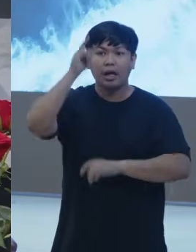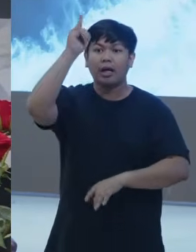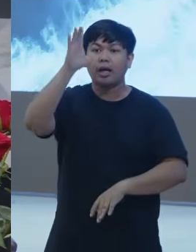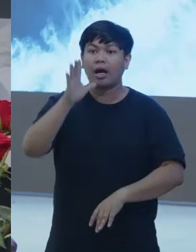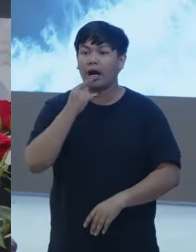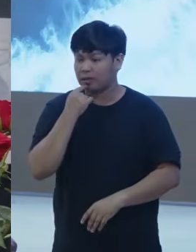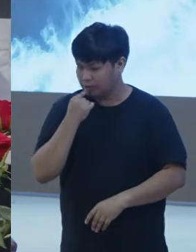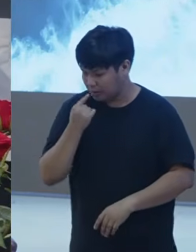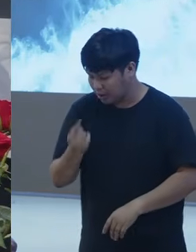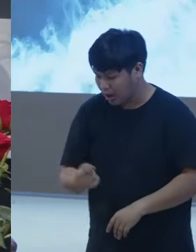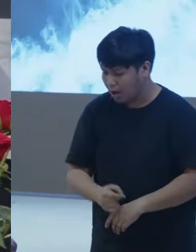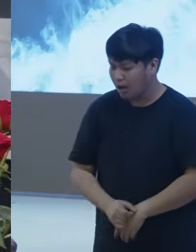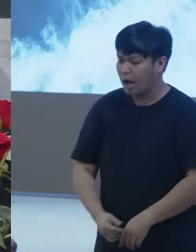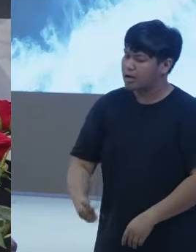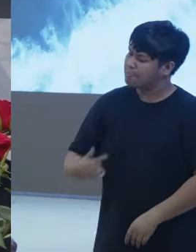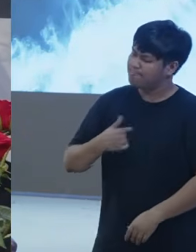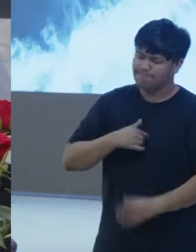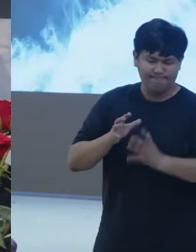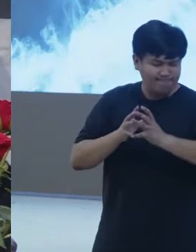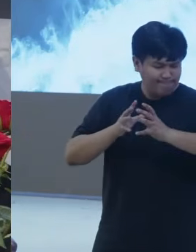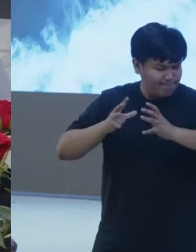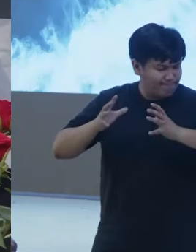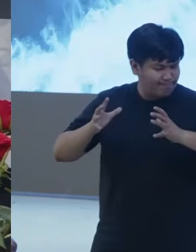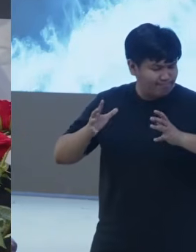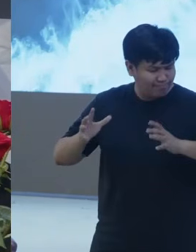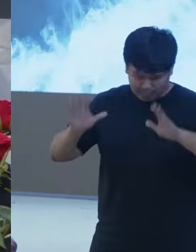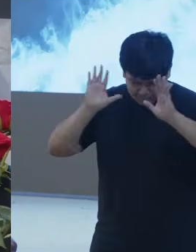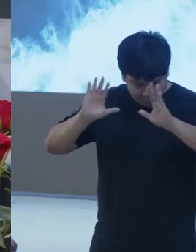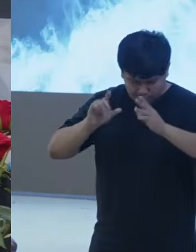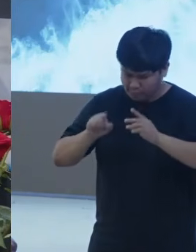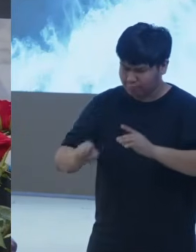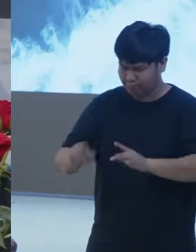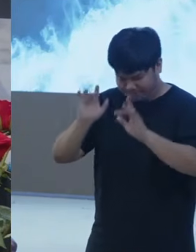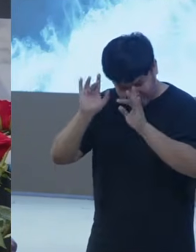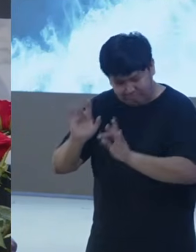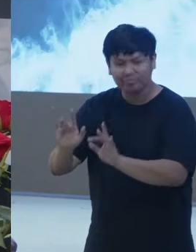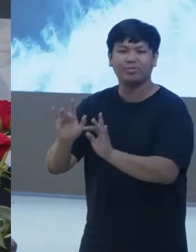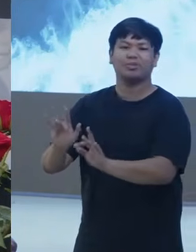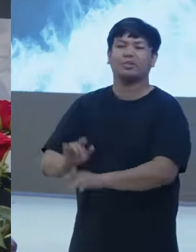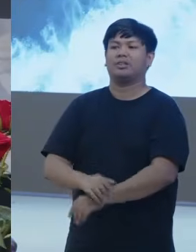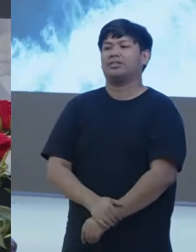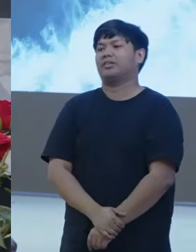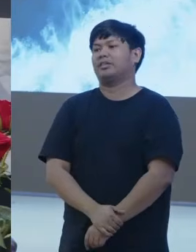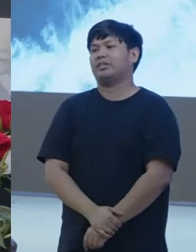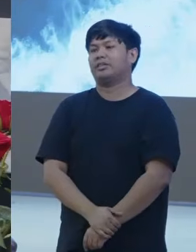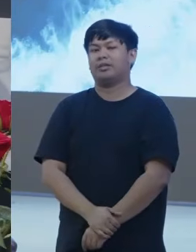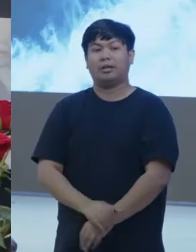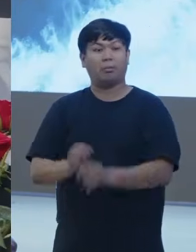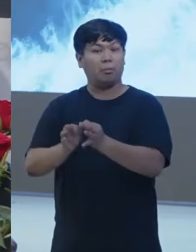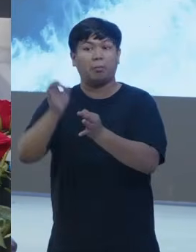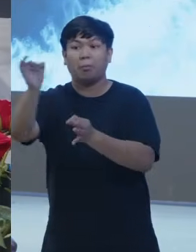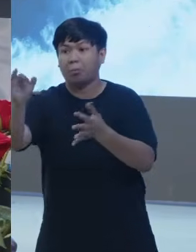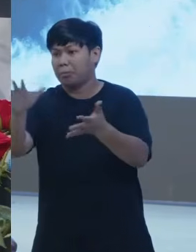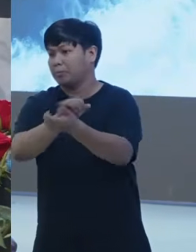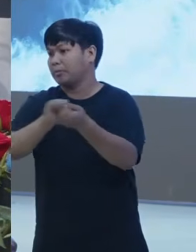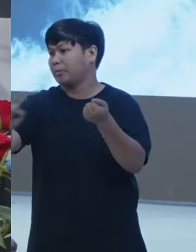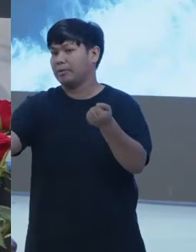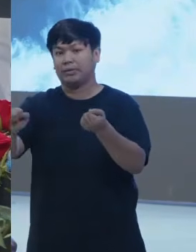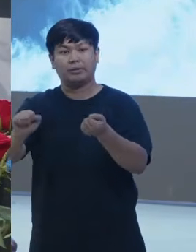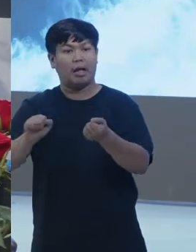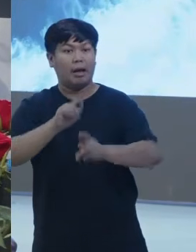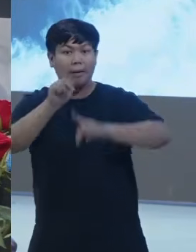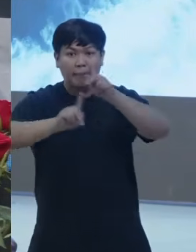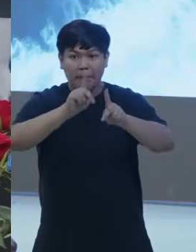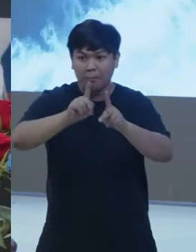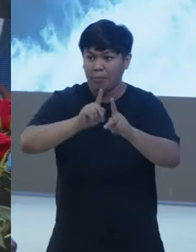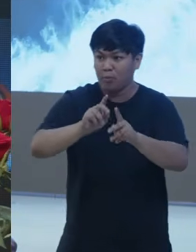ng kanyang maluwalhating kahabagan. So sa chapter 3 verse 5, ang sabi doon, and the people of Nineveh